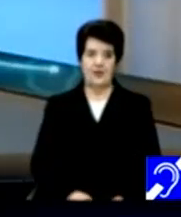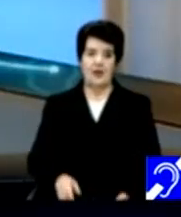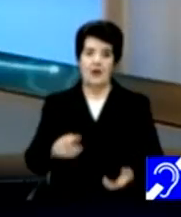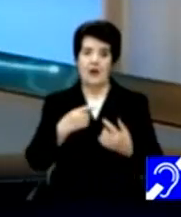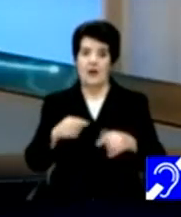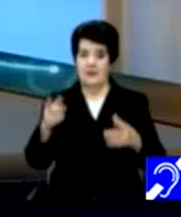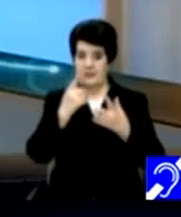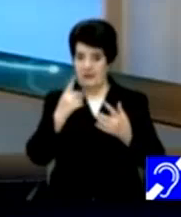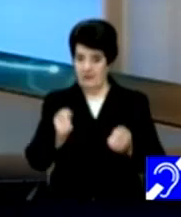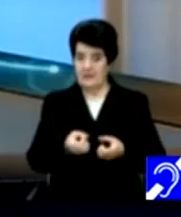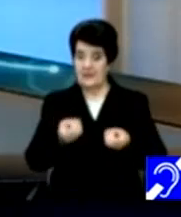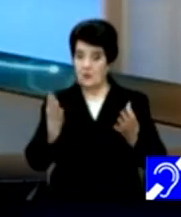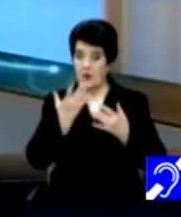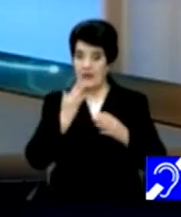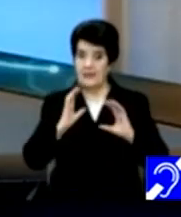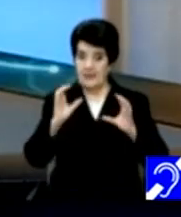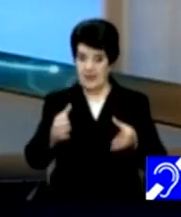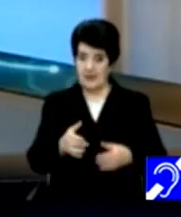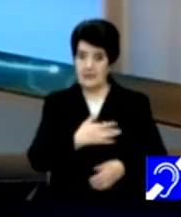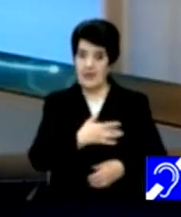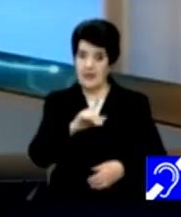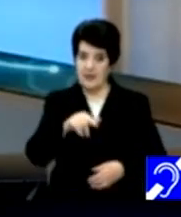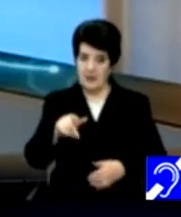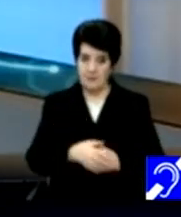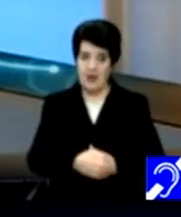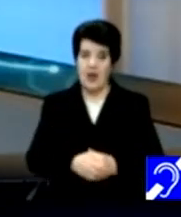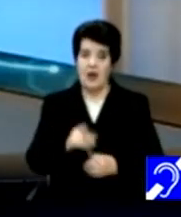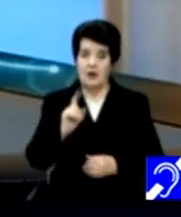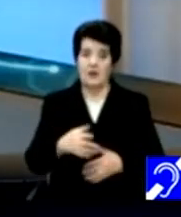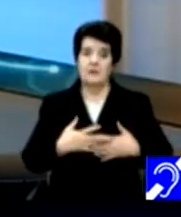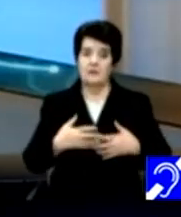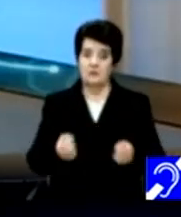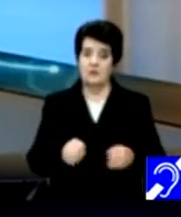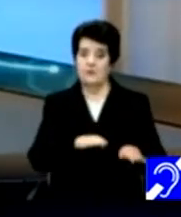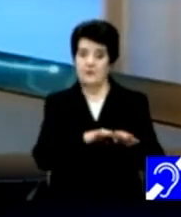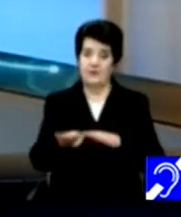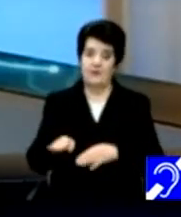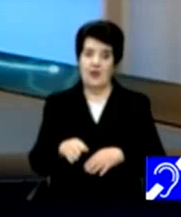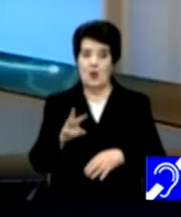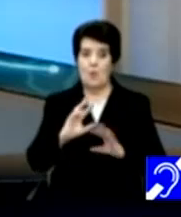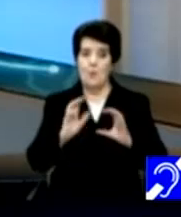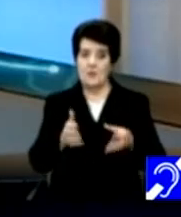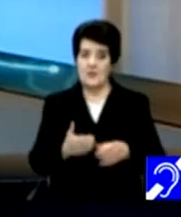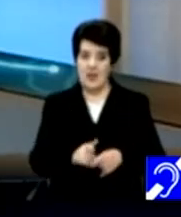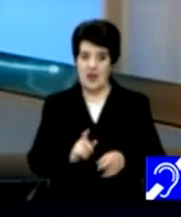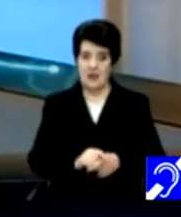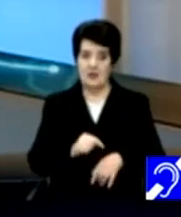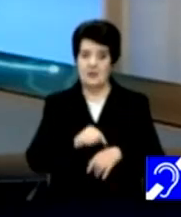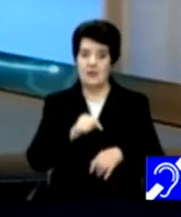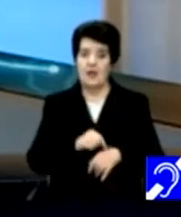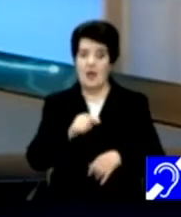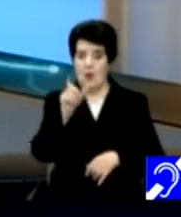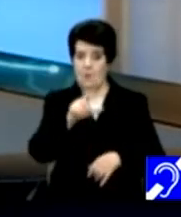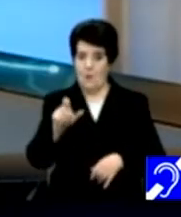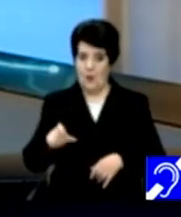Astăzi este marcată Ziua Internațională a Inimii. Evenimentul este marcat la nivel mondial pentru a spori gradul de conștientizare a